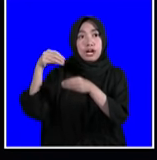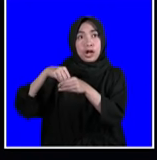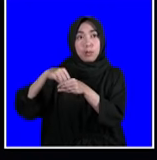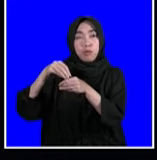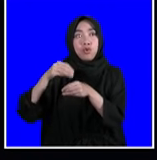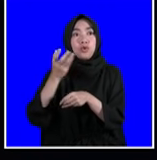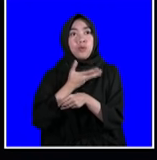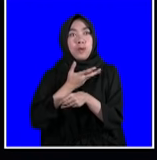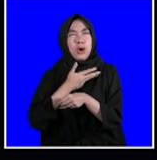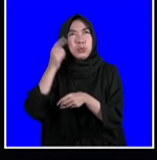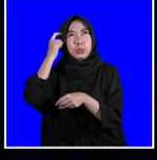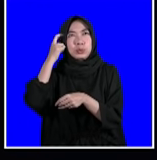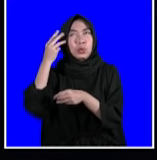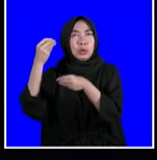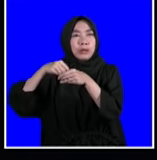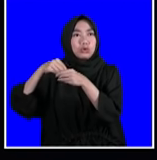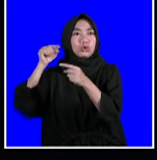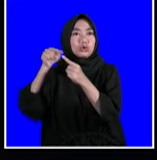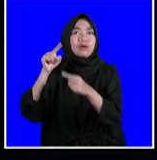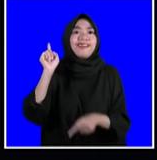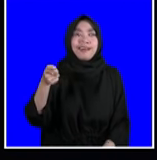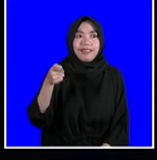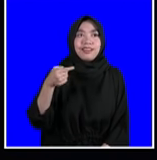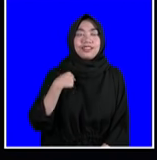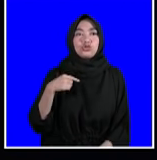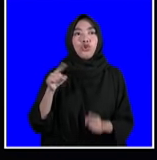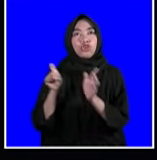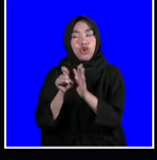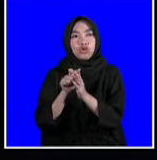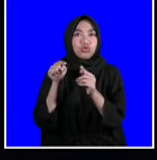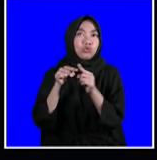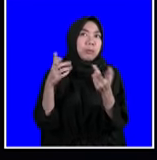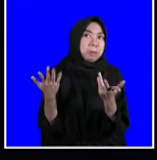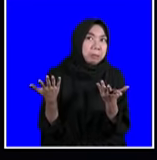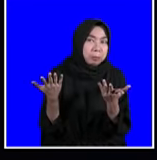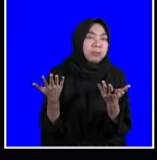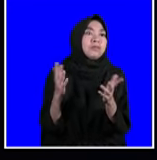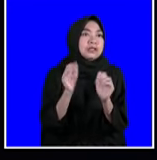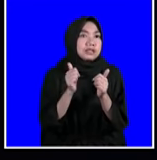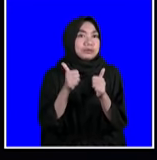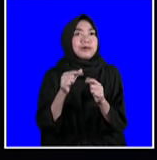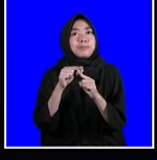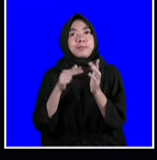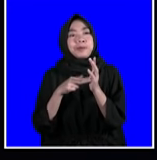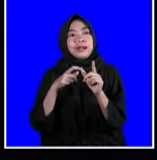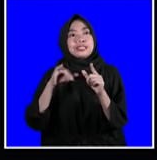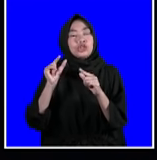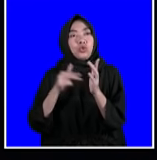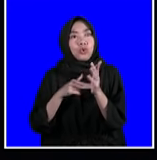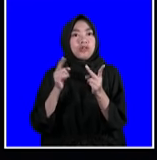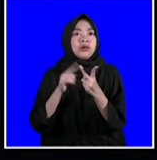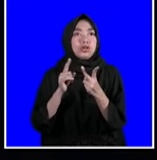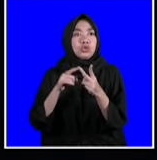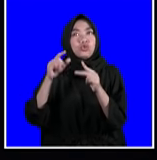itu harus ada tujuannya. Nah, kalau ada tujuannya, contohnya seperti mempersiapkan dana pensiun, mempersiapkan dana